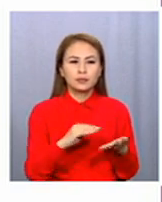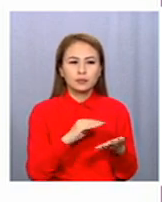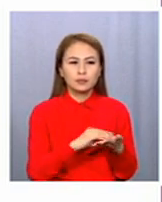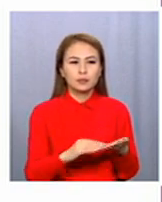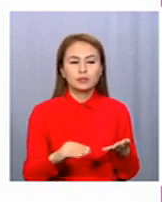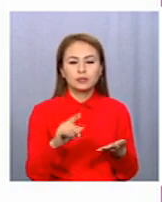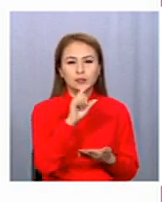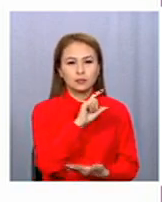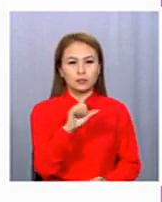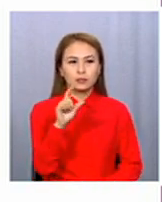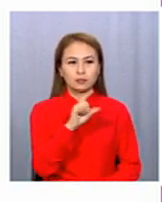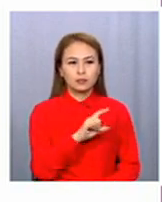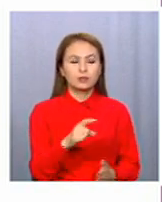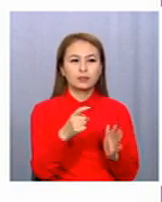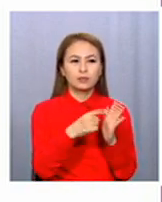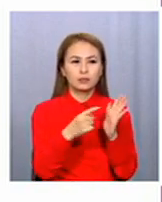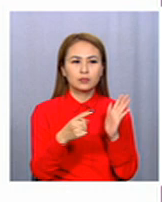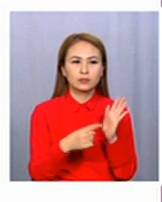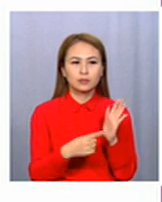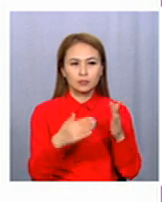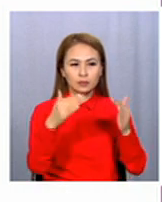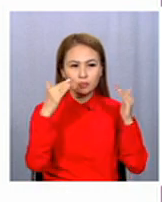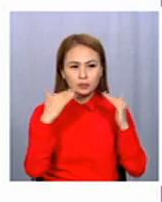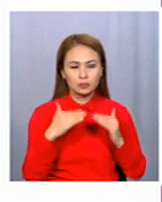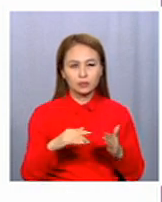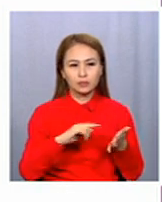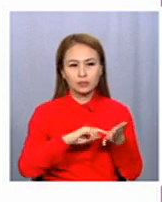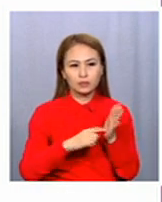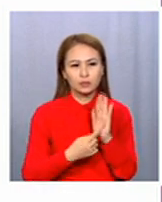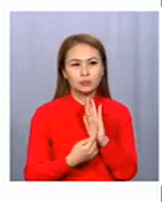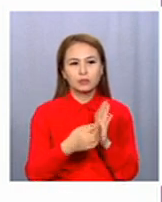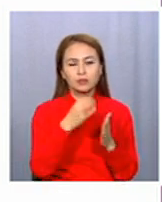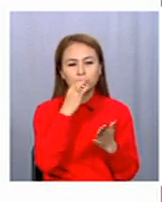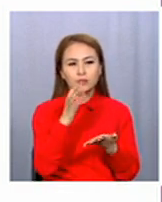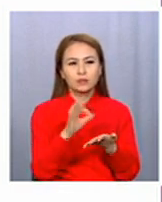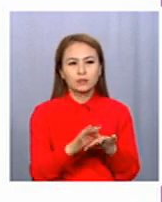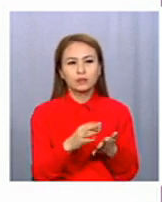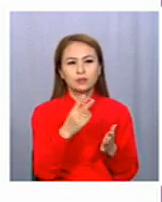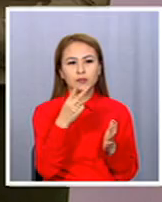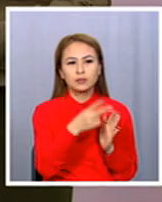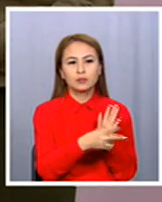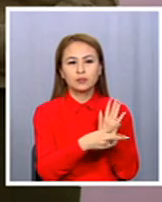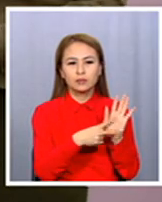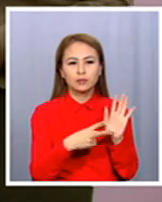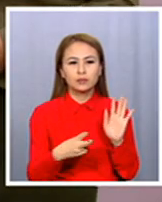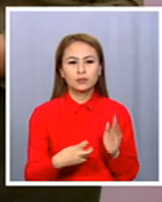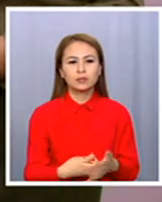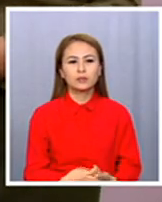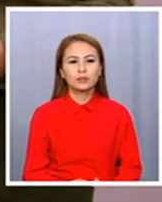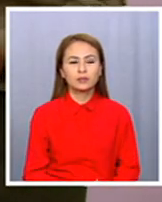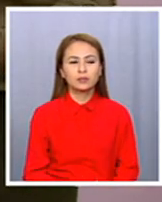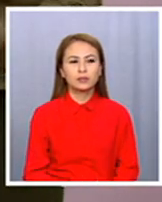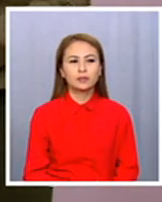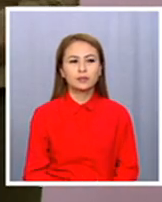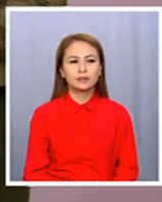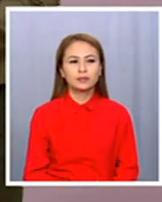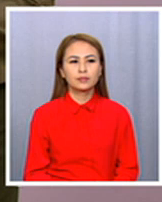Бөліміне бөліп, алымына көбейтіп аламыз. Көбейтіндінің мәні 2700-ге тең